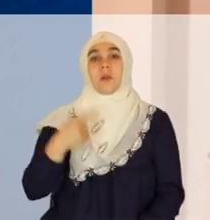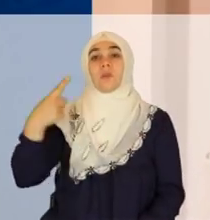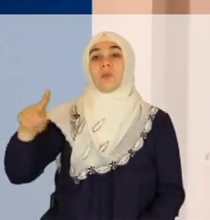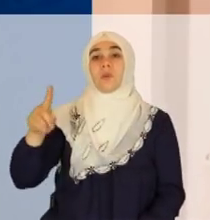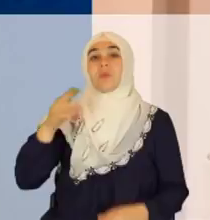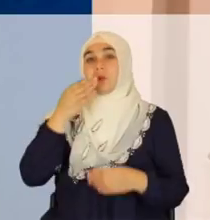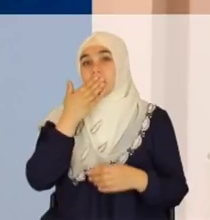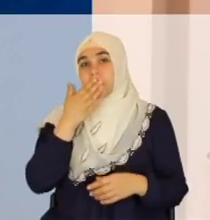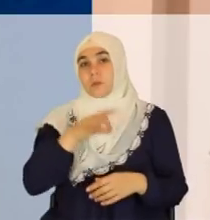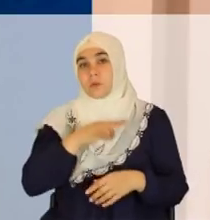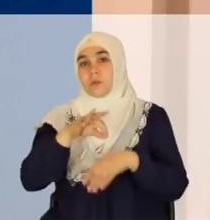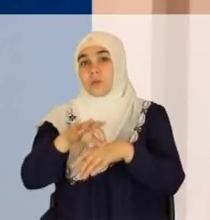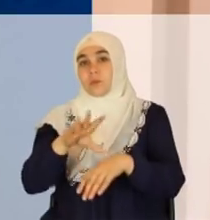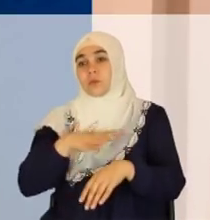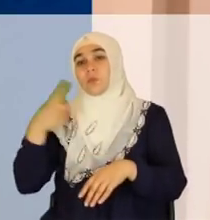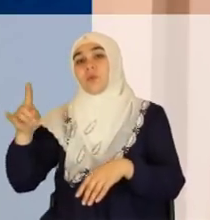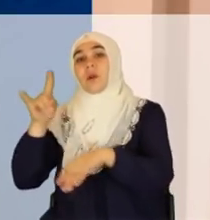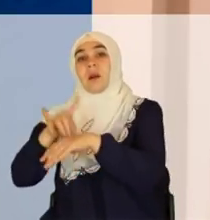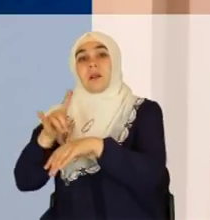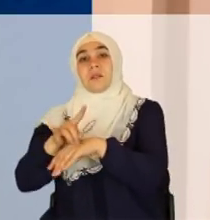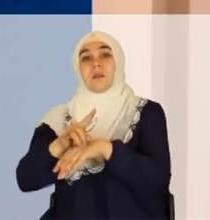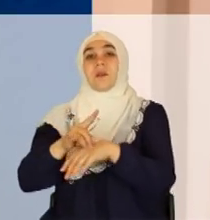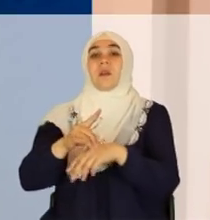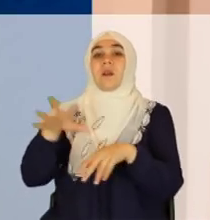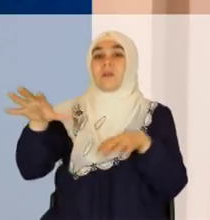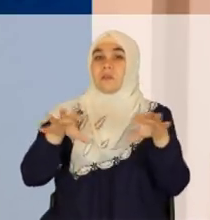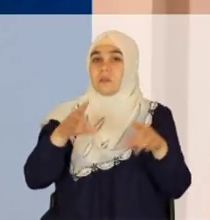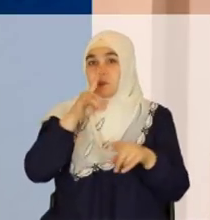nimaga ro'za tutib turib birovni aldayapti degan gaplarimiz qolmaydi oramizda.